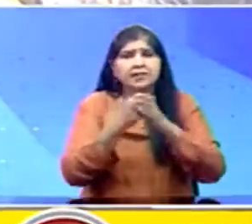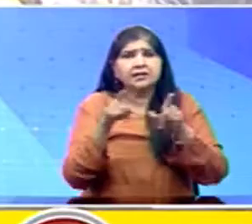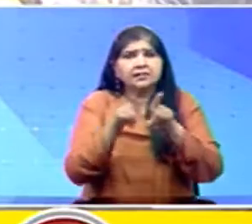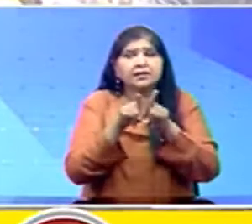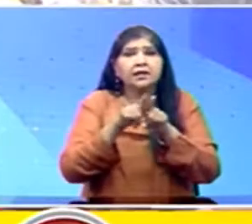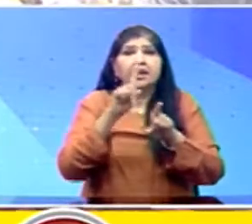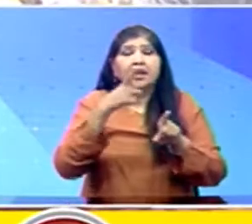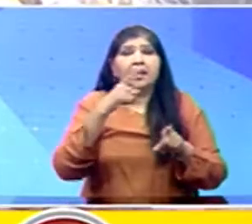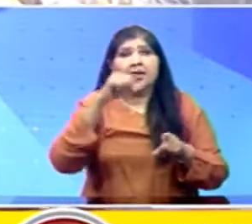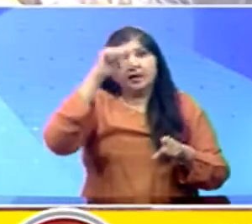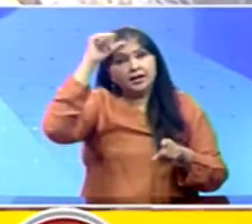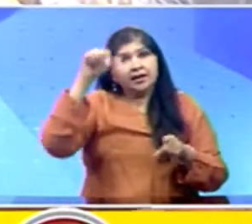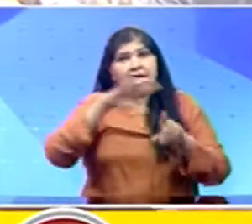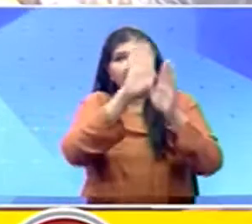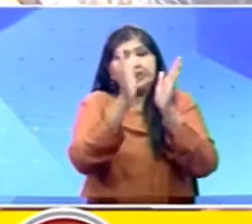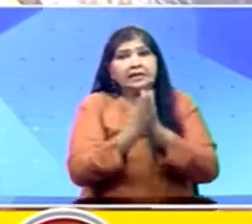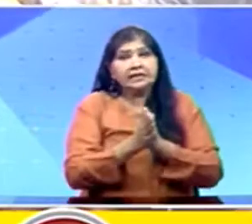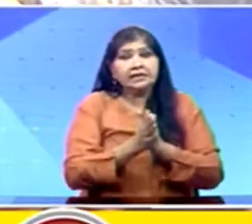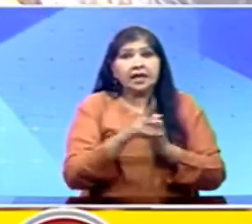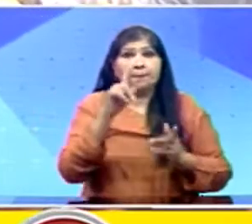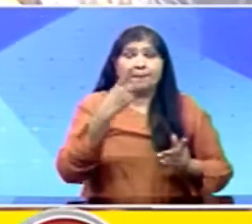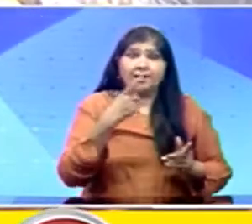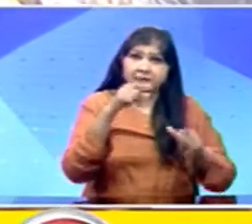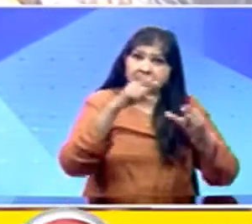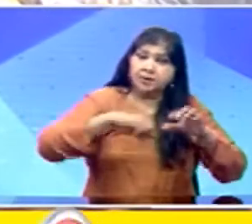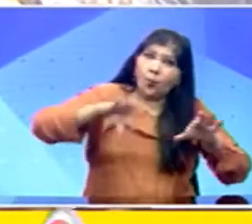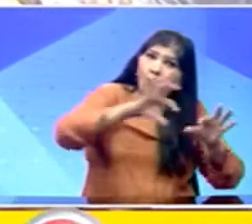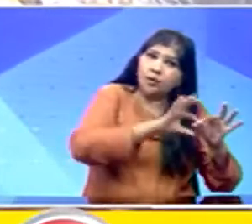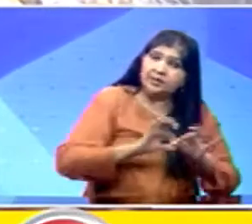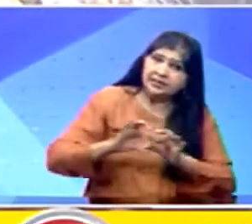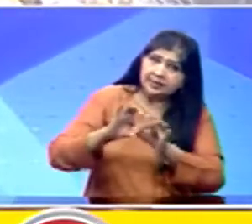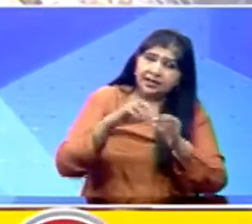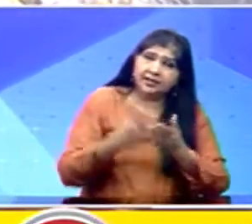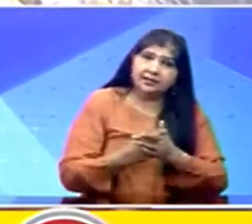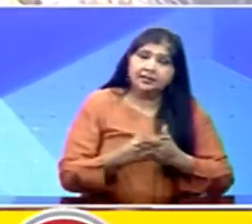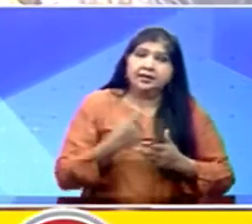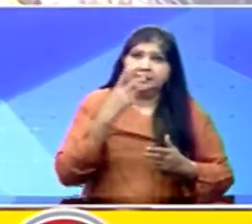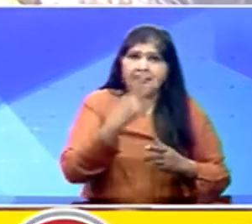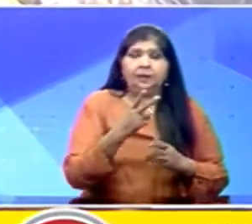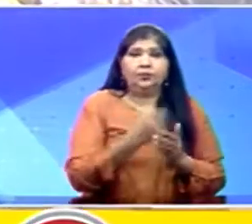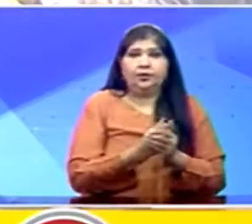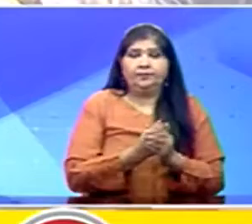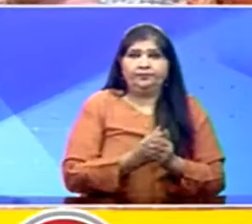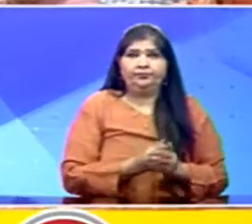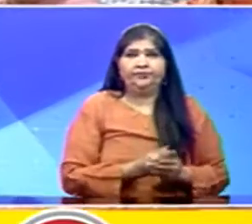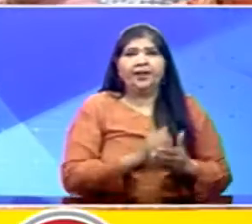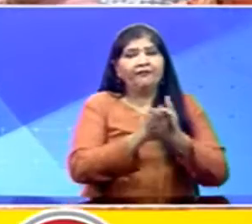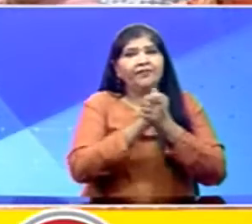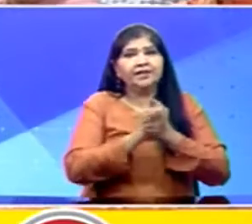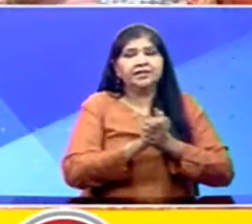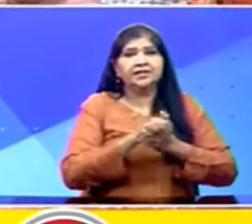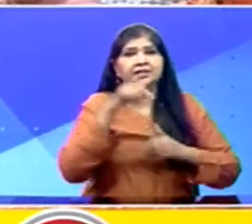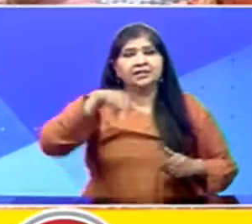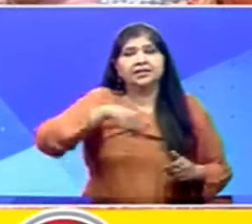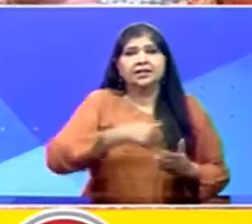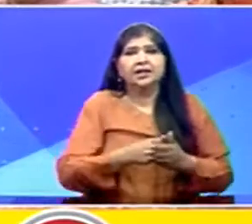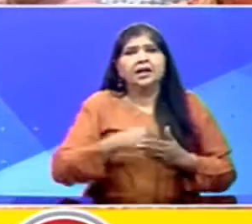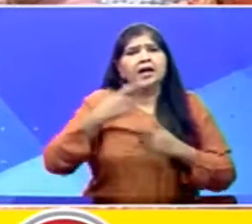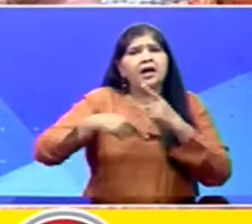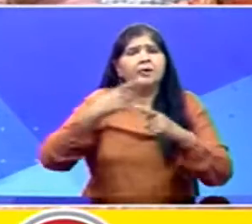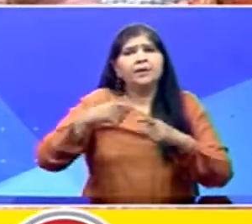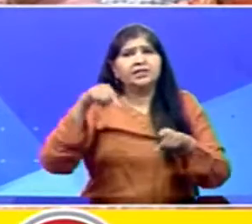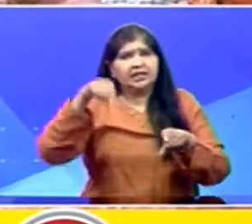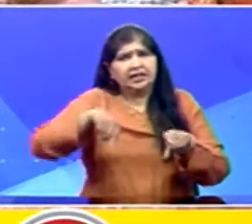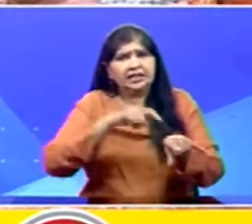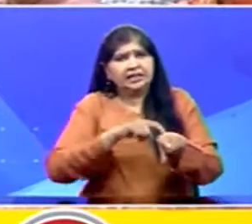भारत स्रेश्ट भारत के भी दर्शन होंगे। मेरे प्यारे देश वास्यों, हमेशा की